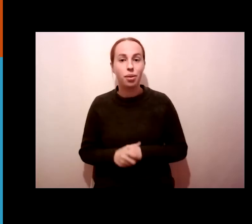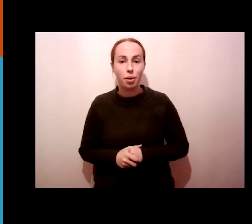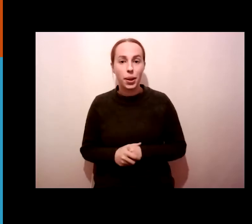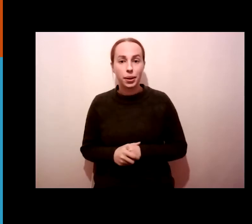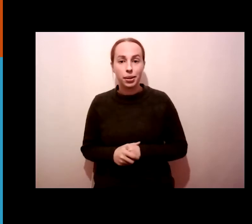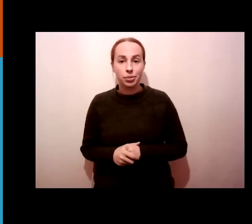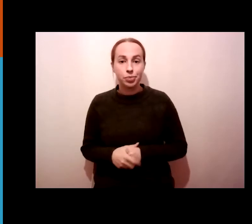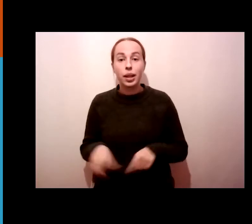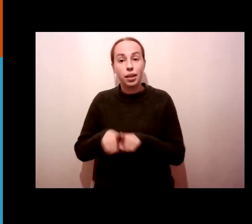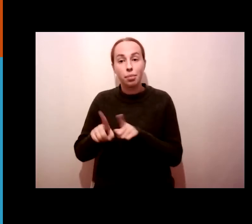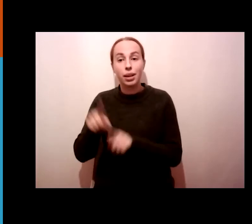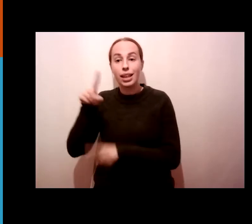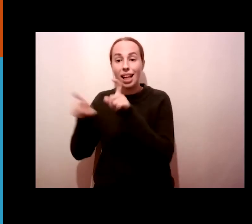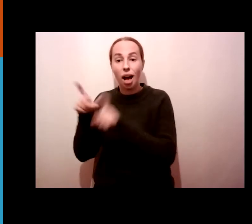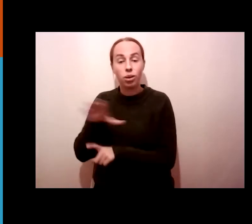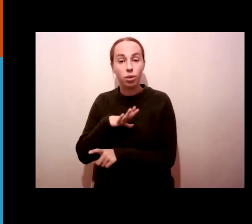klausėme,